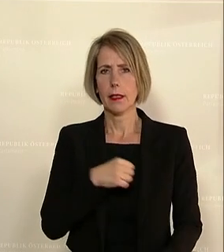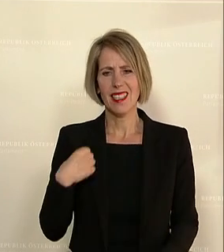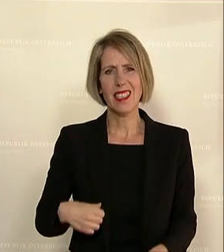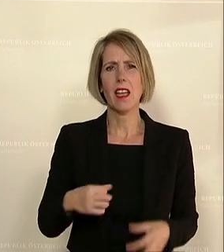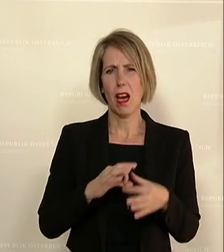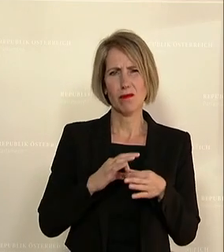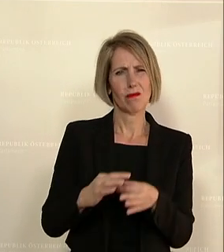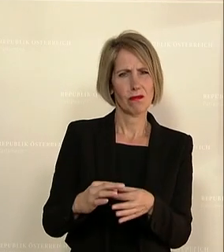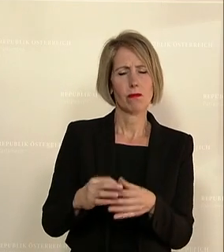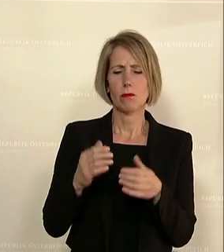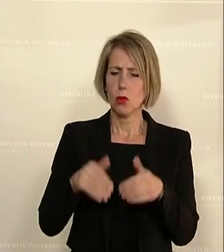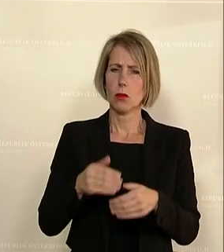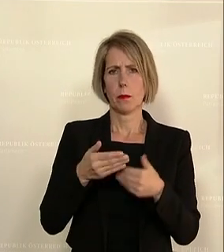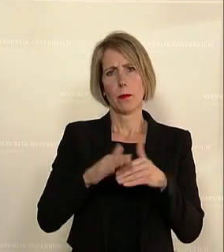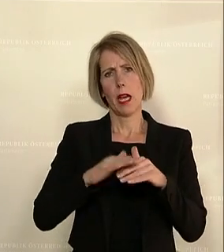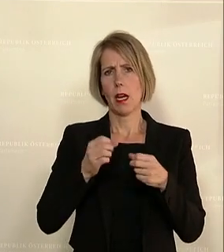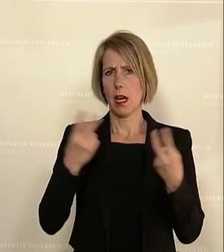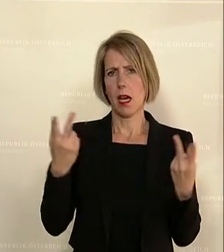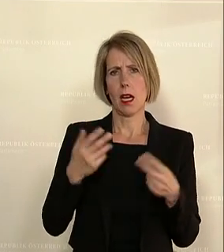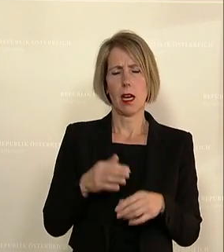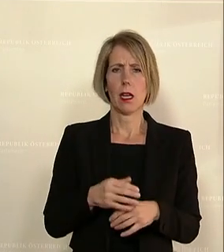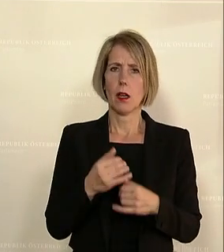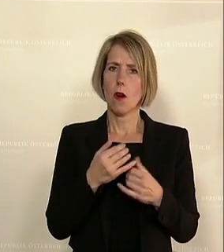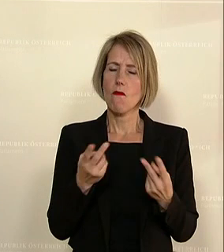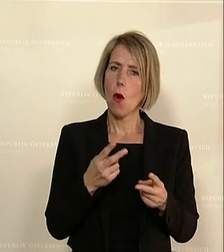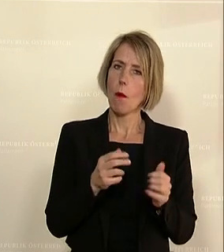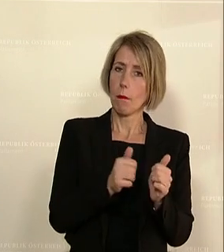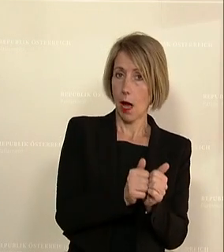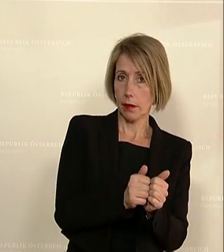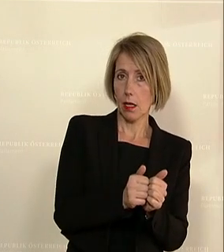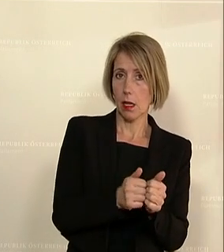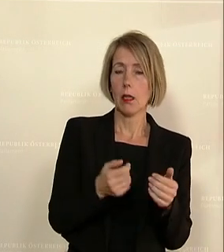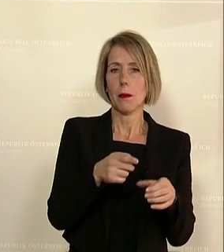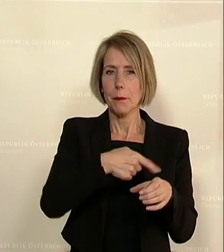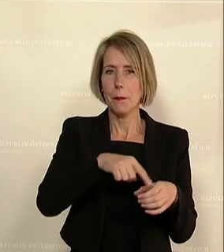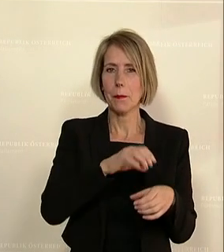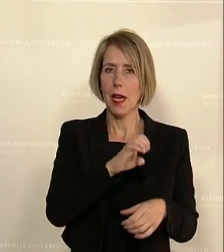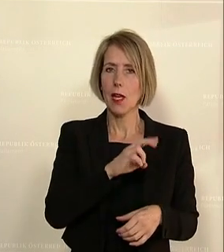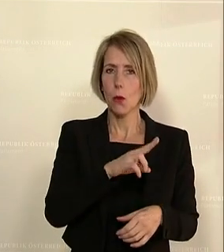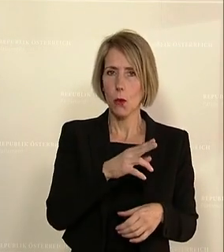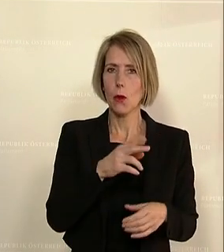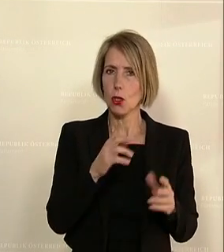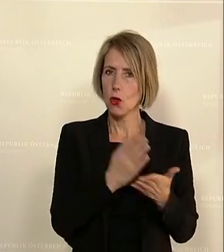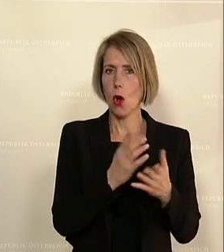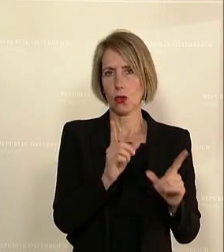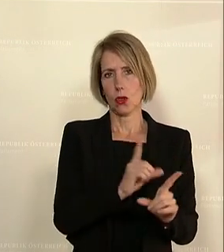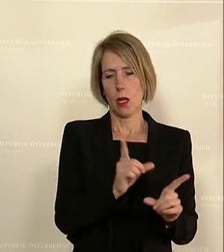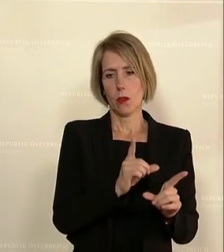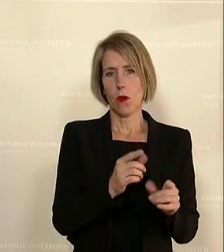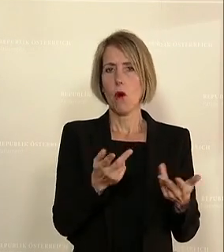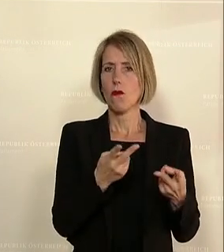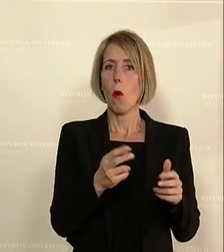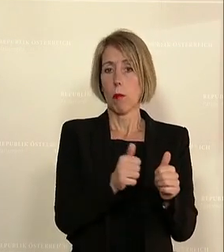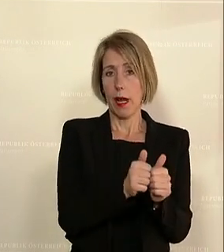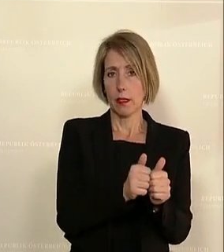betrifft, klarer werden müssen. Wo sind Sie Partner? Und in der EU findet das ja statt. Wo sind Sie Partner? Wo sind Sie Konkurrenten?